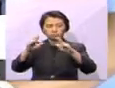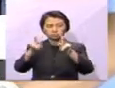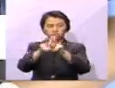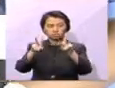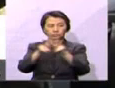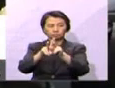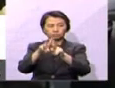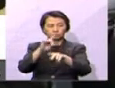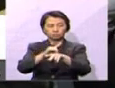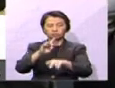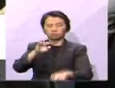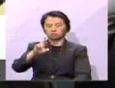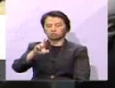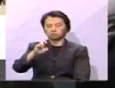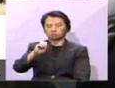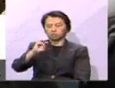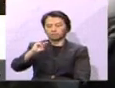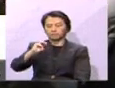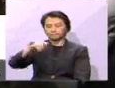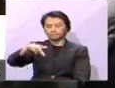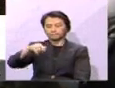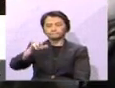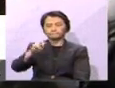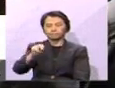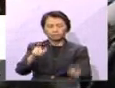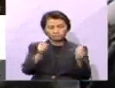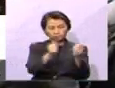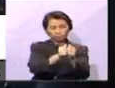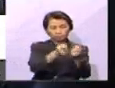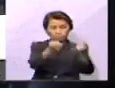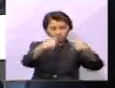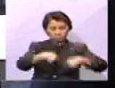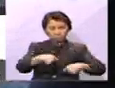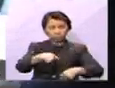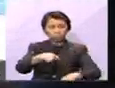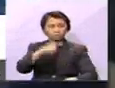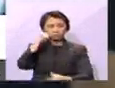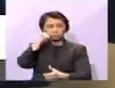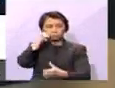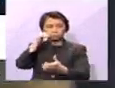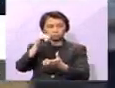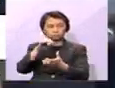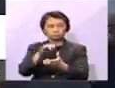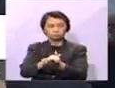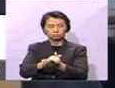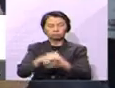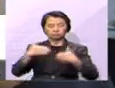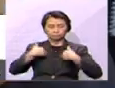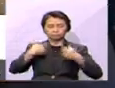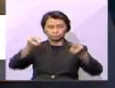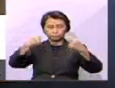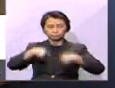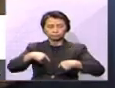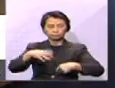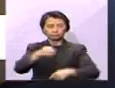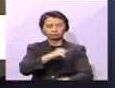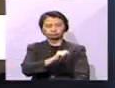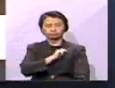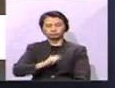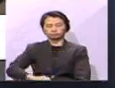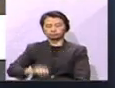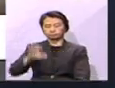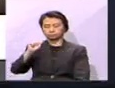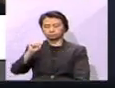seayang Rumpin berangkat sama Tengku Puan Pahang tunku Azizah Aminah Maimunah Tengku